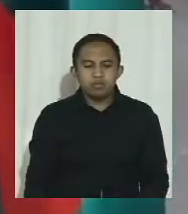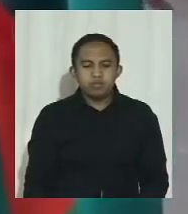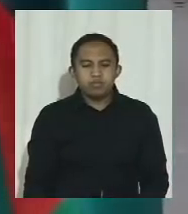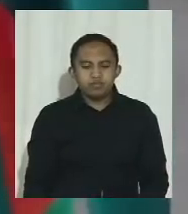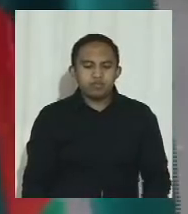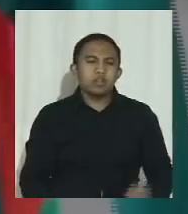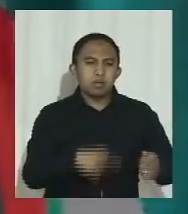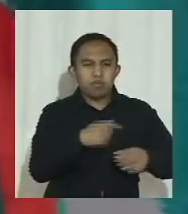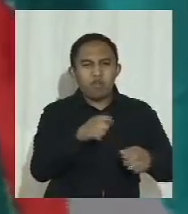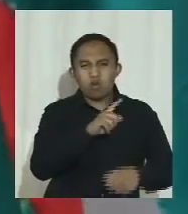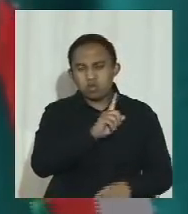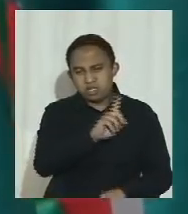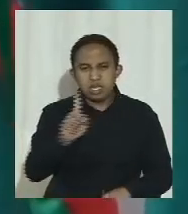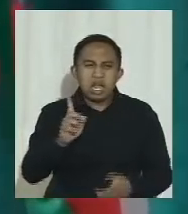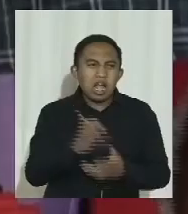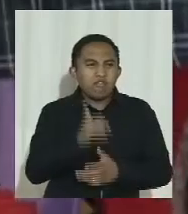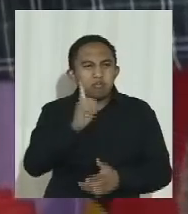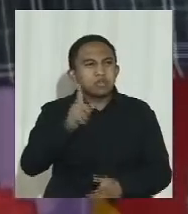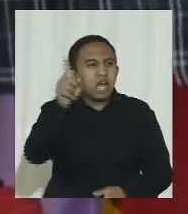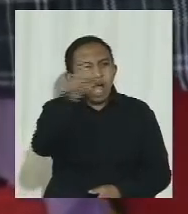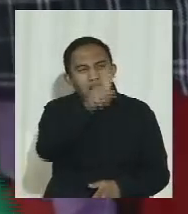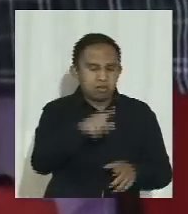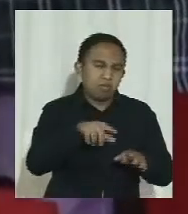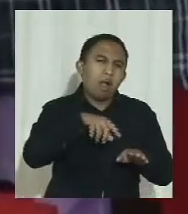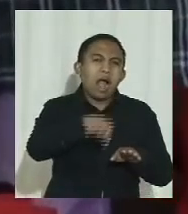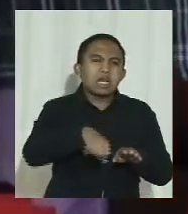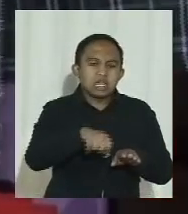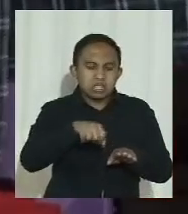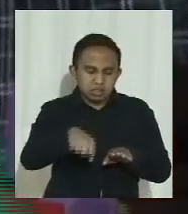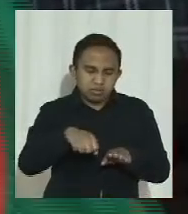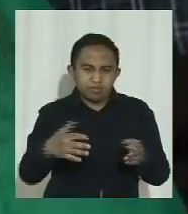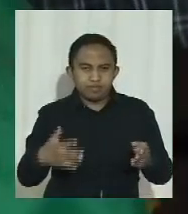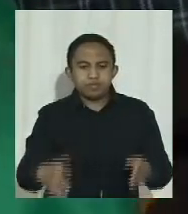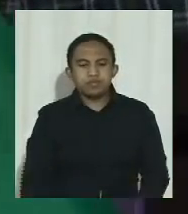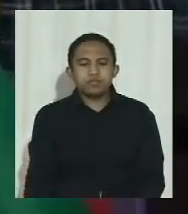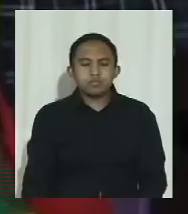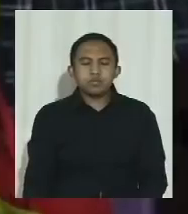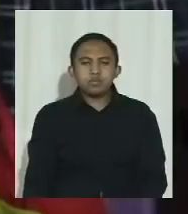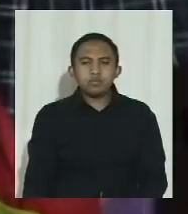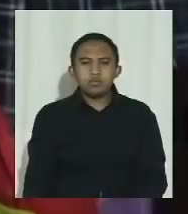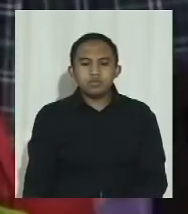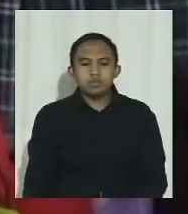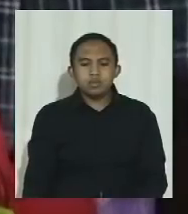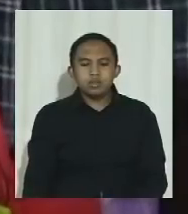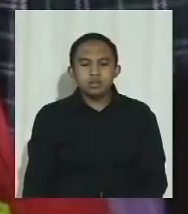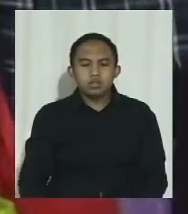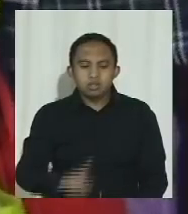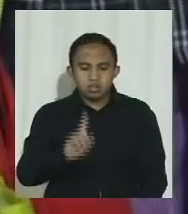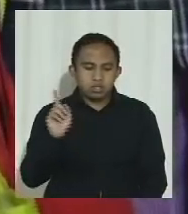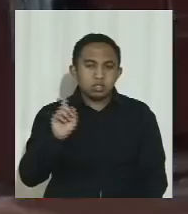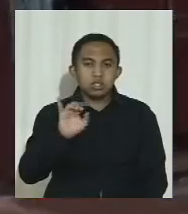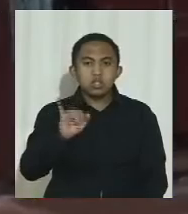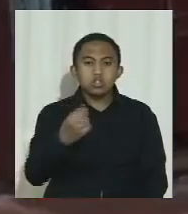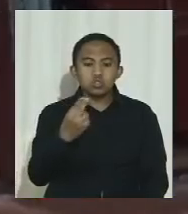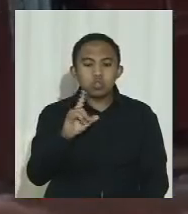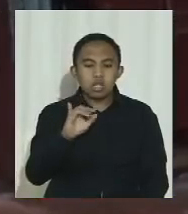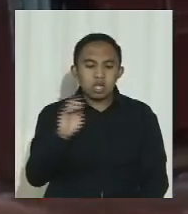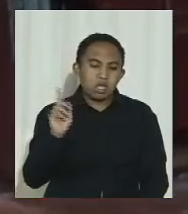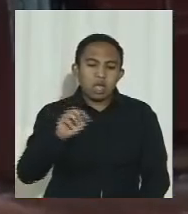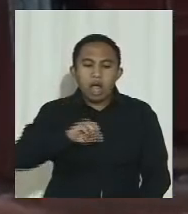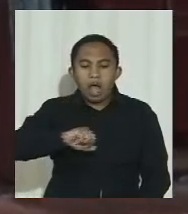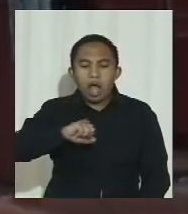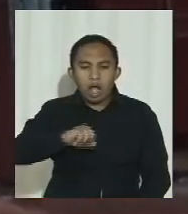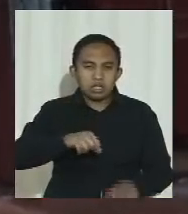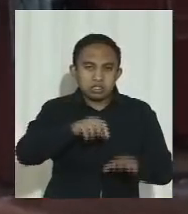ireo mpivarotra, samy manana ny mpanjaitrany. Anisan'ireo misehatra amin'izay asa fanjairana saina izay indrindra i Julie. Tsy misy miandray